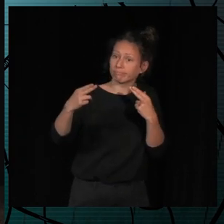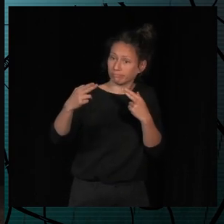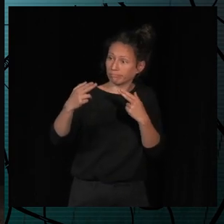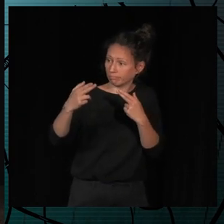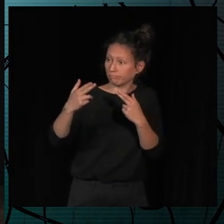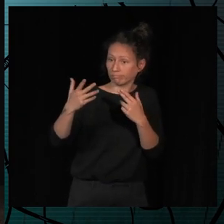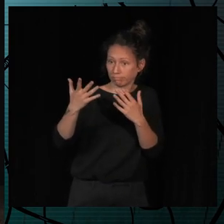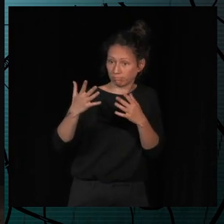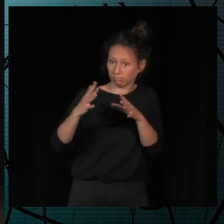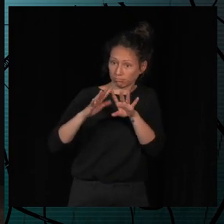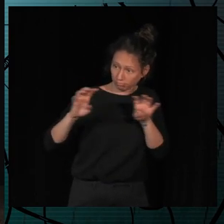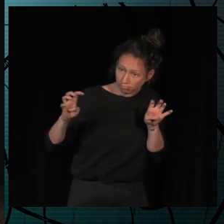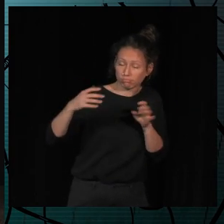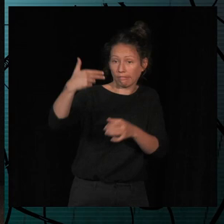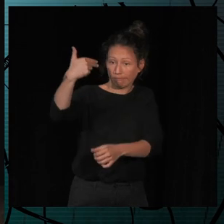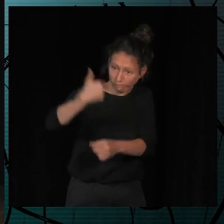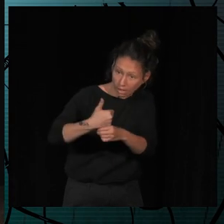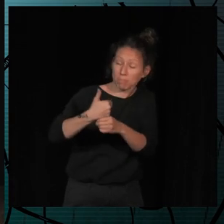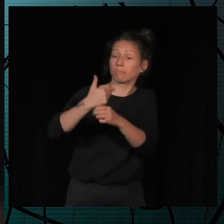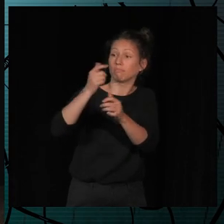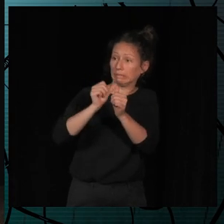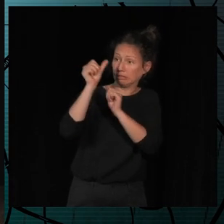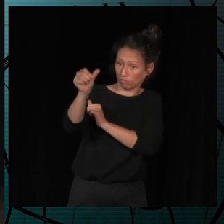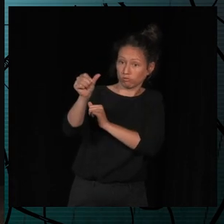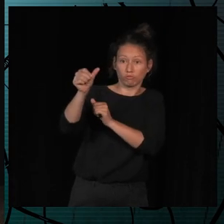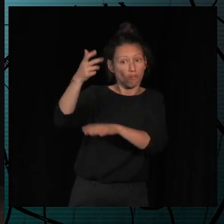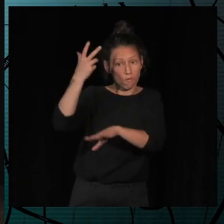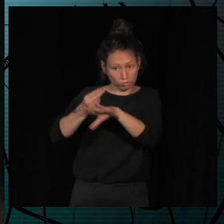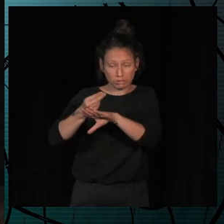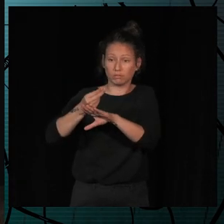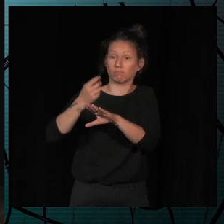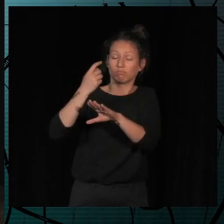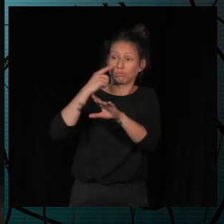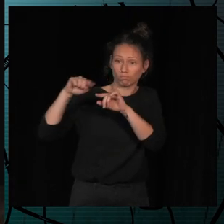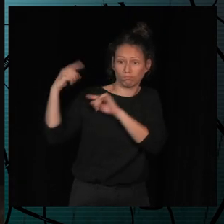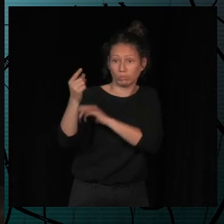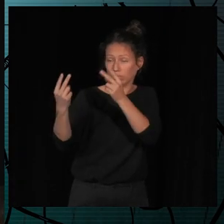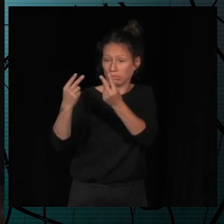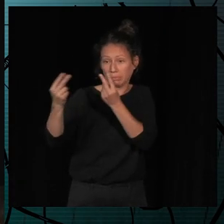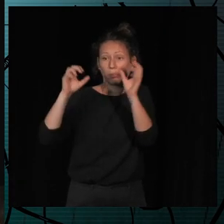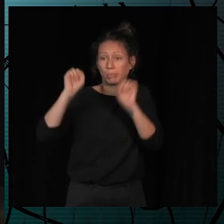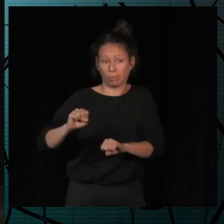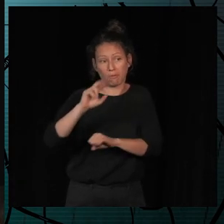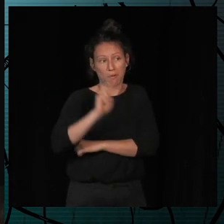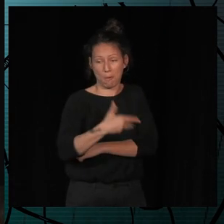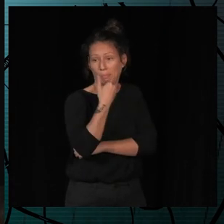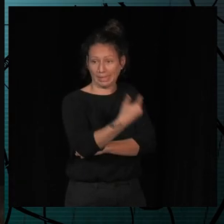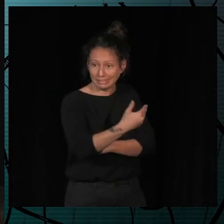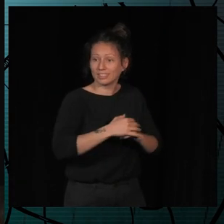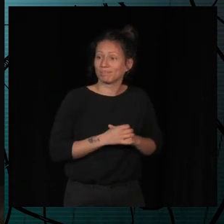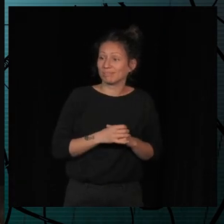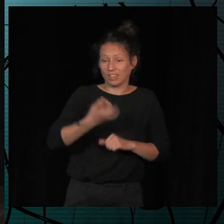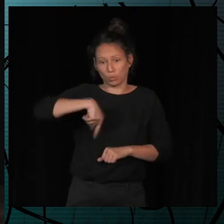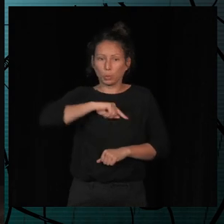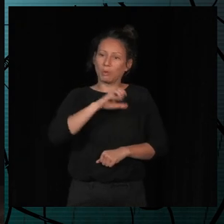accessible encore plus largement donc c'est très important pour nous ça aussi on les remercie chaleureusement je sais pas si on va pouvoir si on peut dire qu'on va essayer de leur